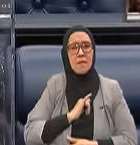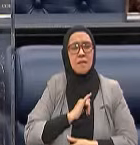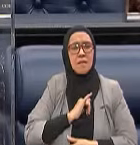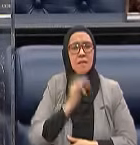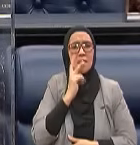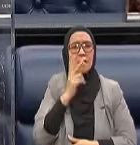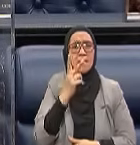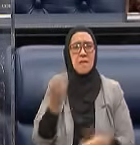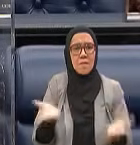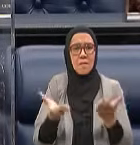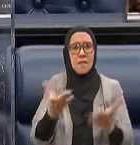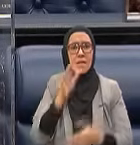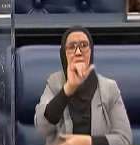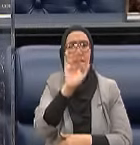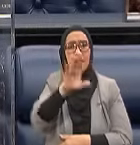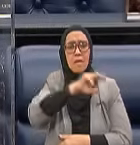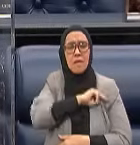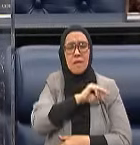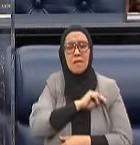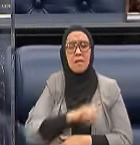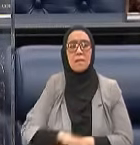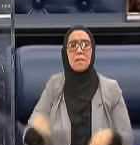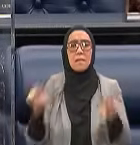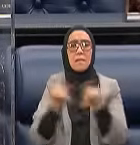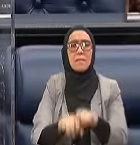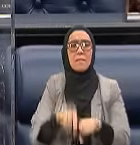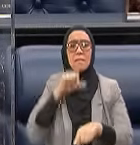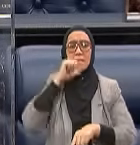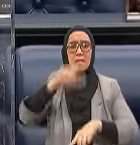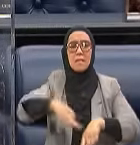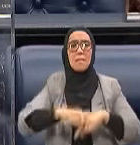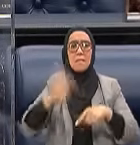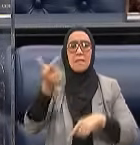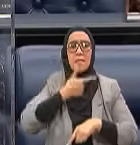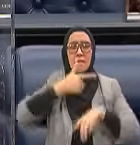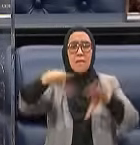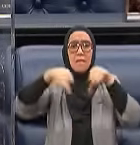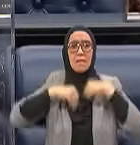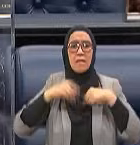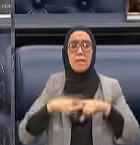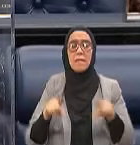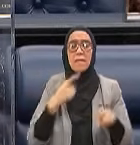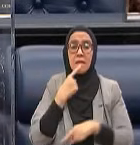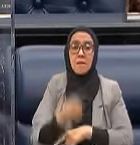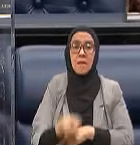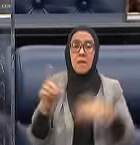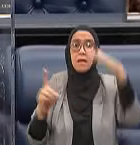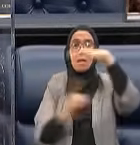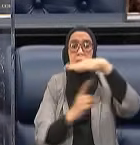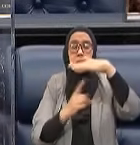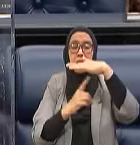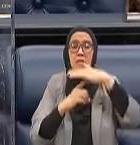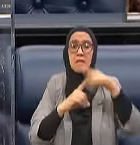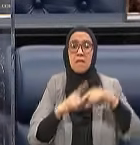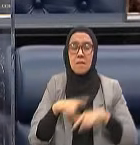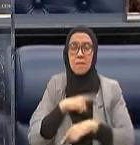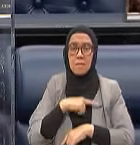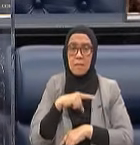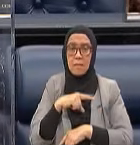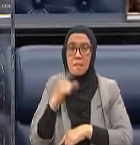tak mau mengakui bahwa Chaeri auyang sirap telah menghalau